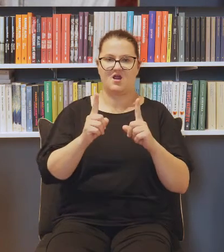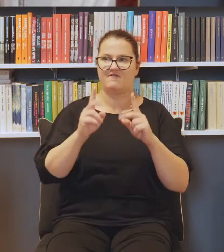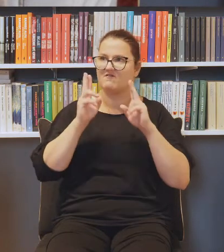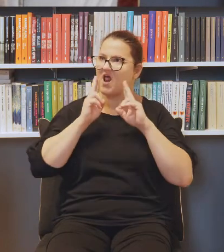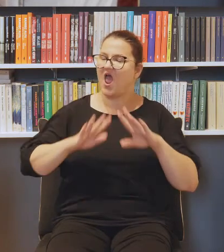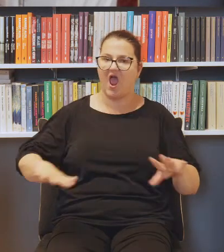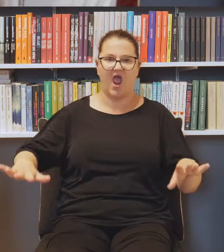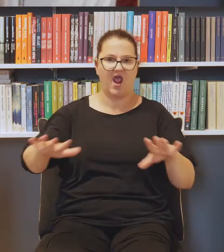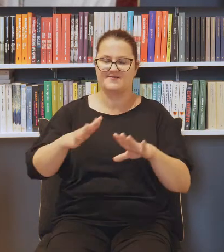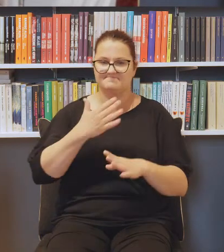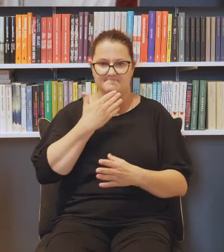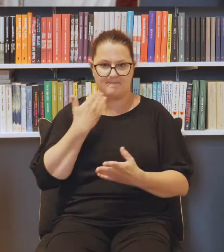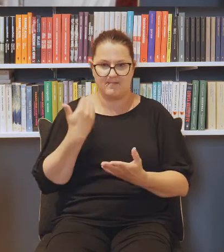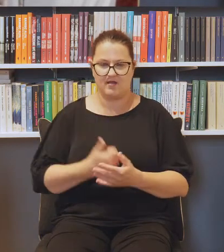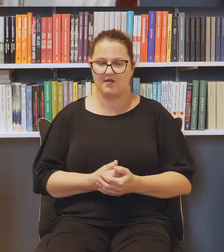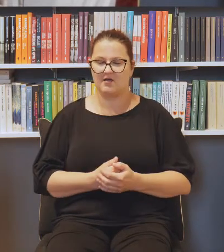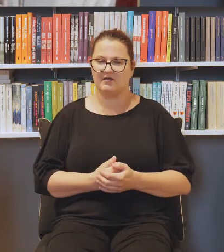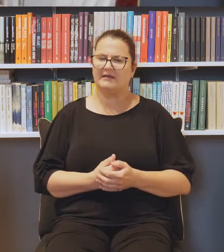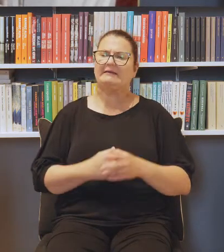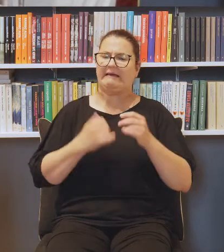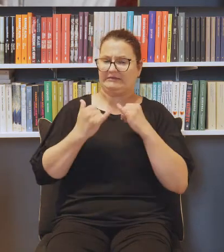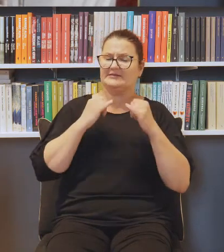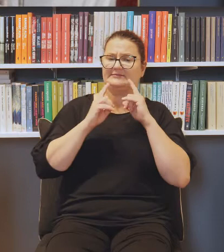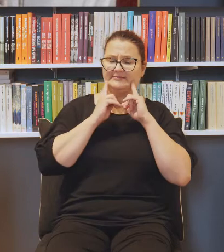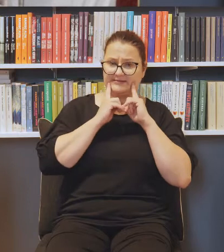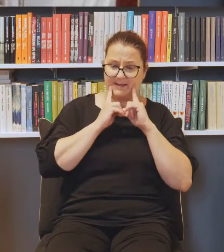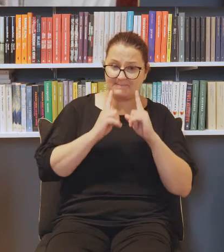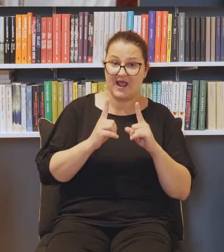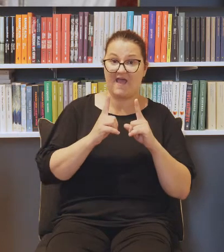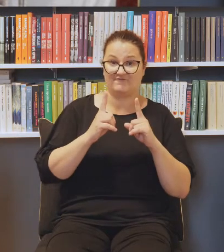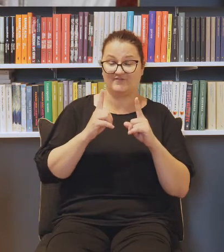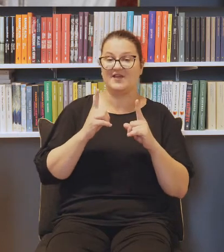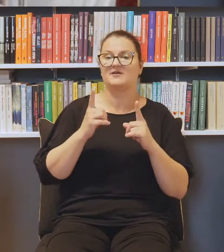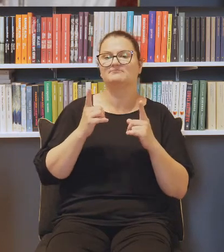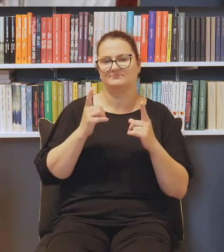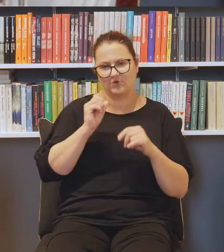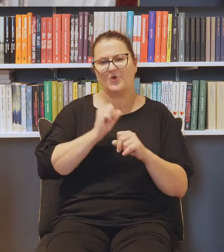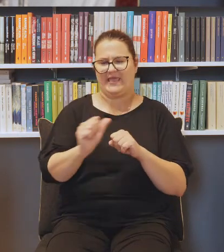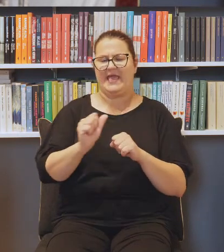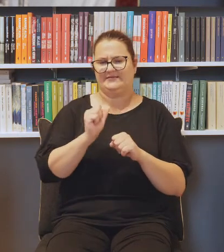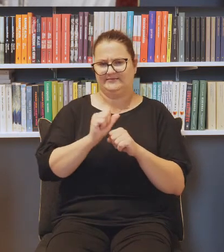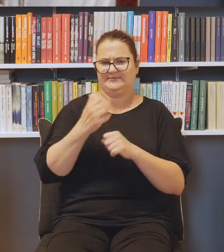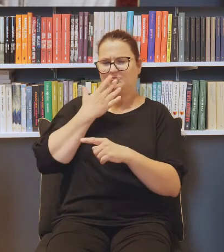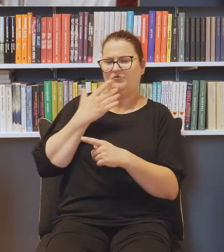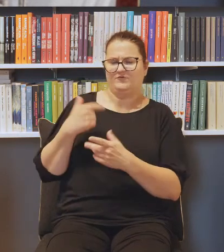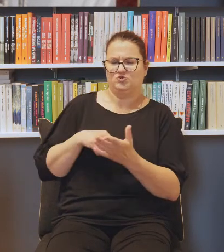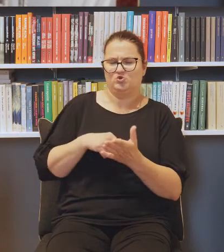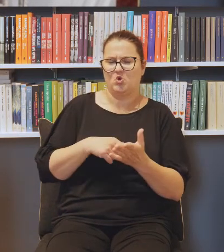realistycznym opisem. To znaczy, gdyby rzeczywiście w rzeczywistości są takie rzeczy, o których mówisz,